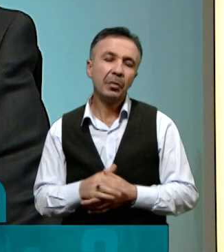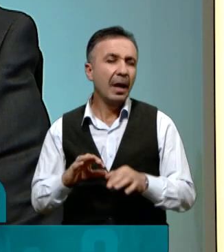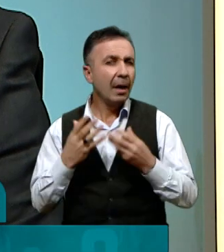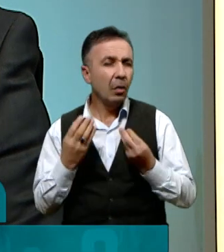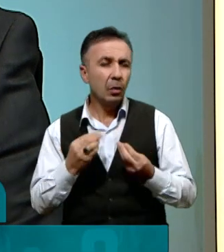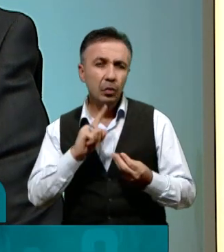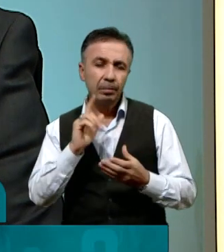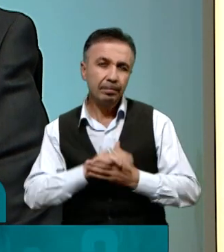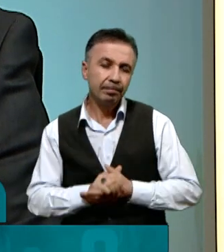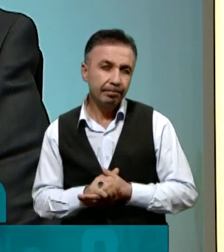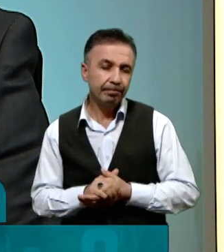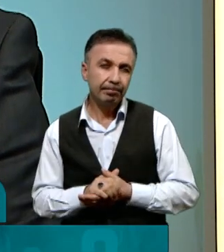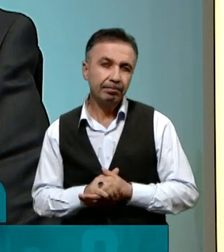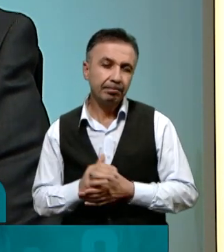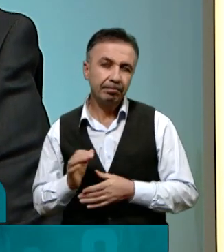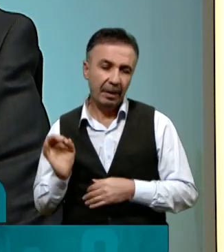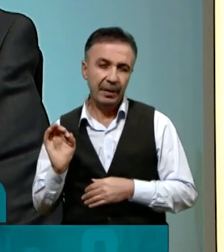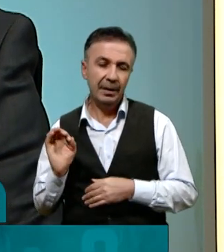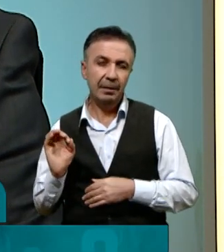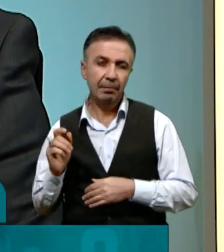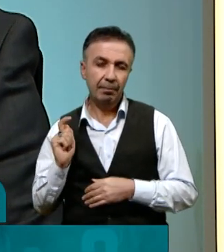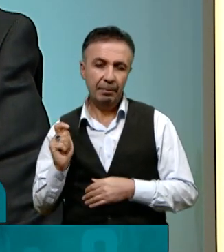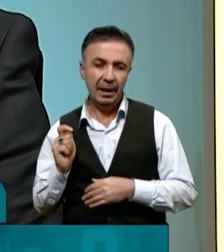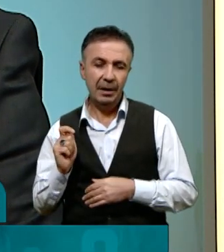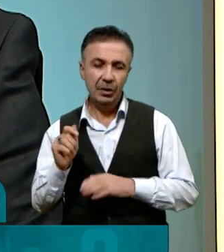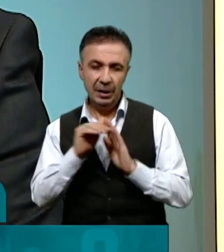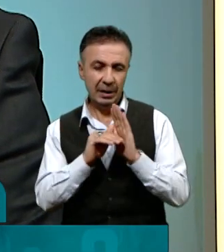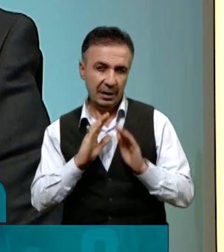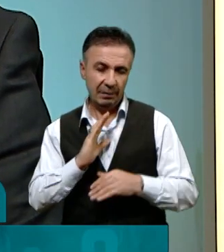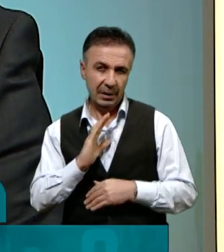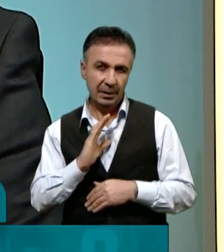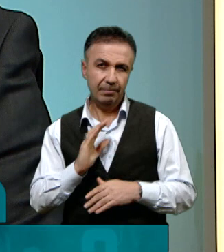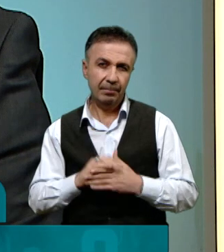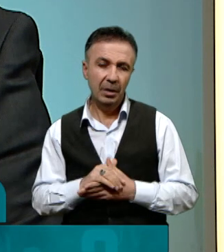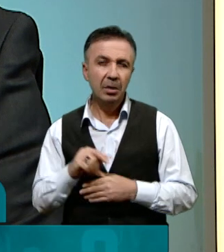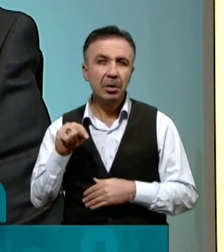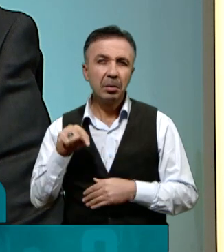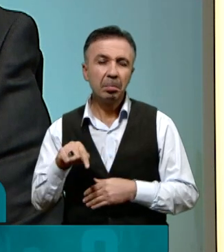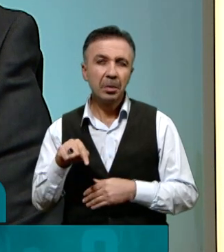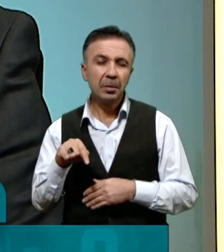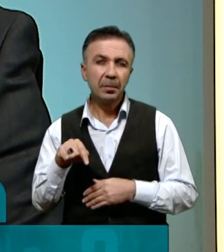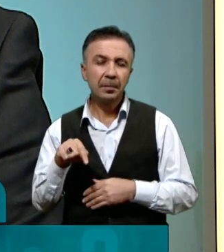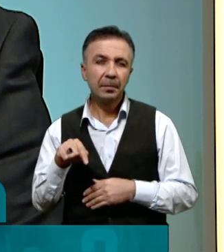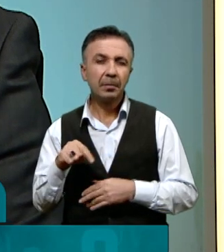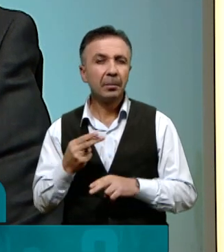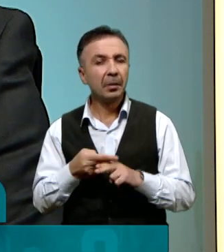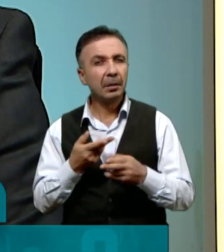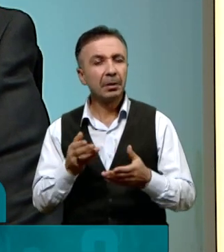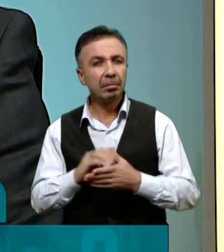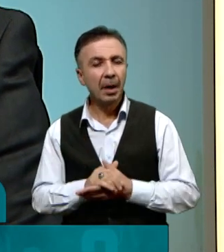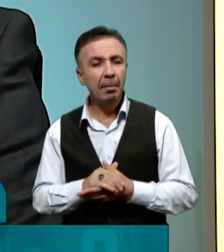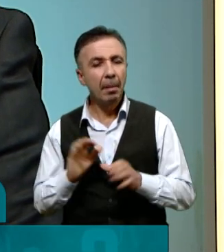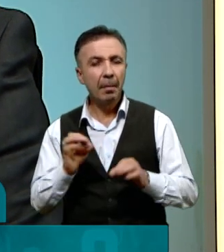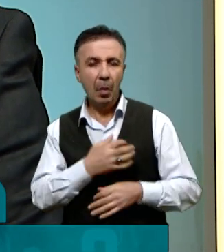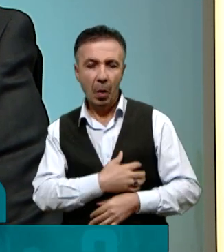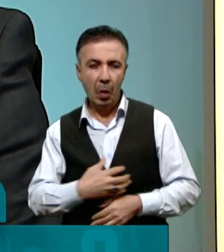olabilir? Evet, belli şartlar var tabii ki. O şartlar çerçevesinde hareket edilebilir. Bugün mesela diyelim ki her organ nakli